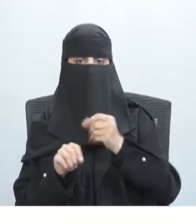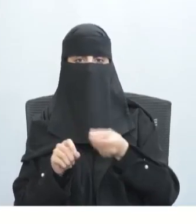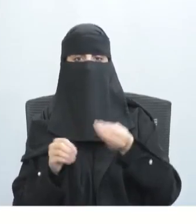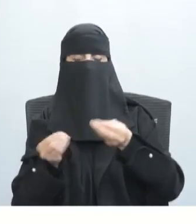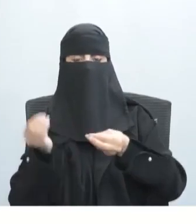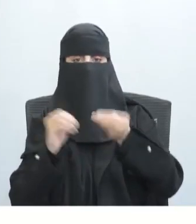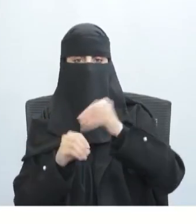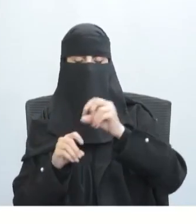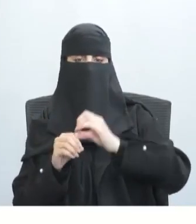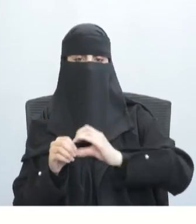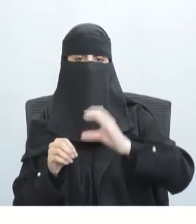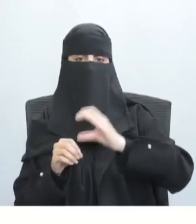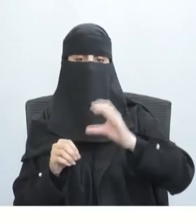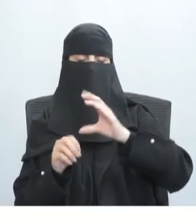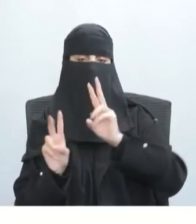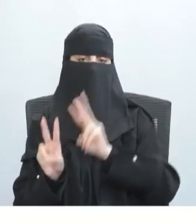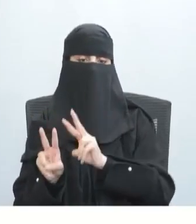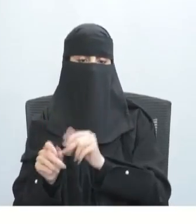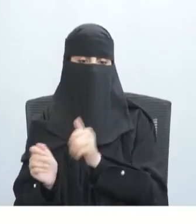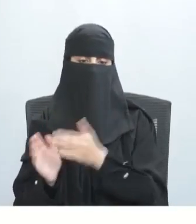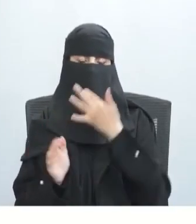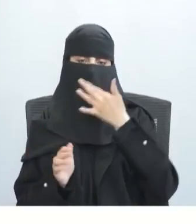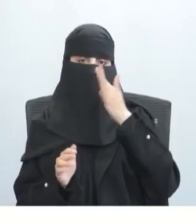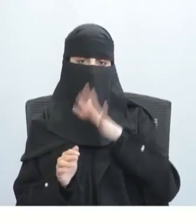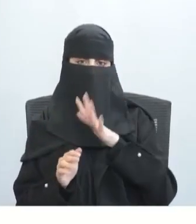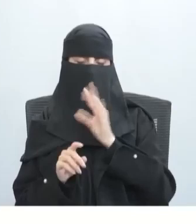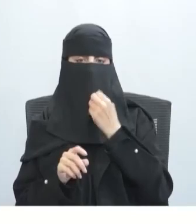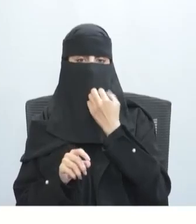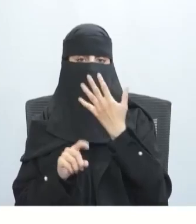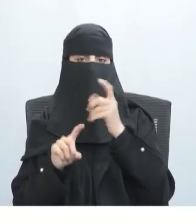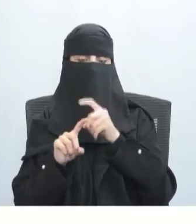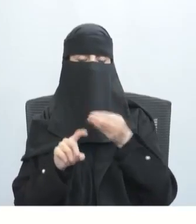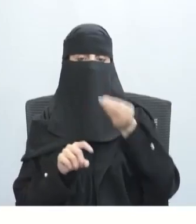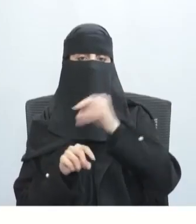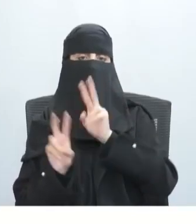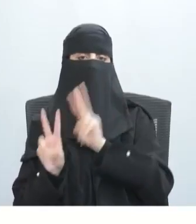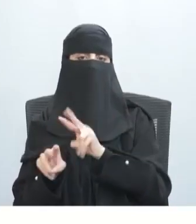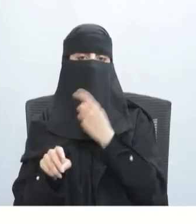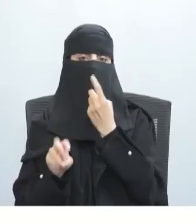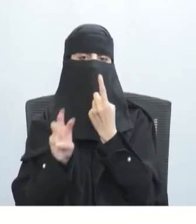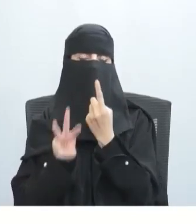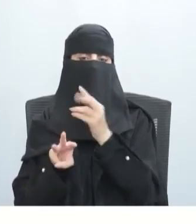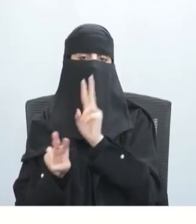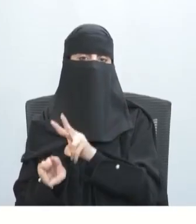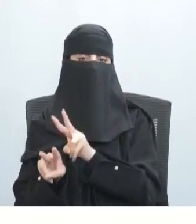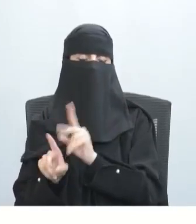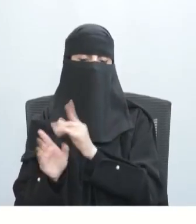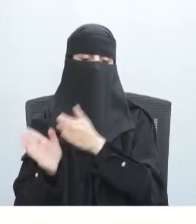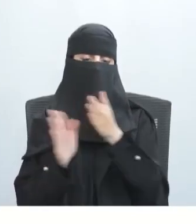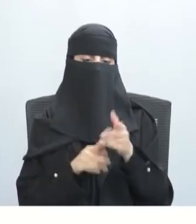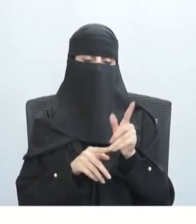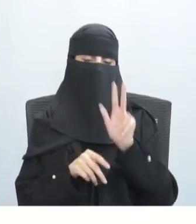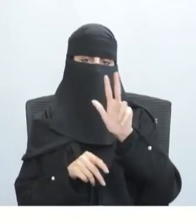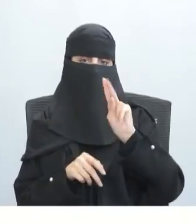بالتراكم اما البسيطه هي 5% كل س وتقاس على المبلغ الاساسي دون اضافه ارباحك السنويه سنوضح